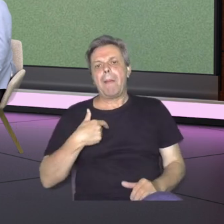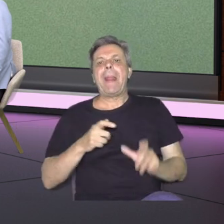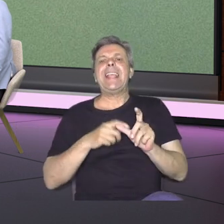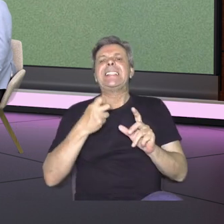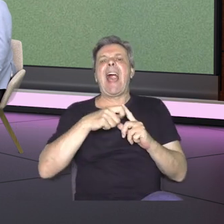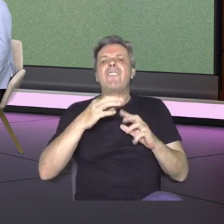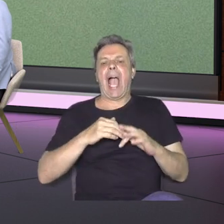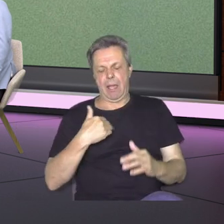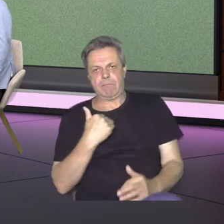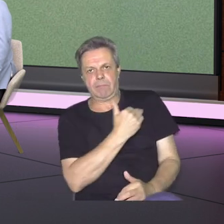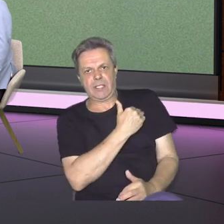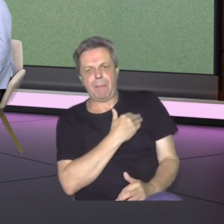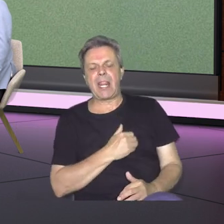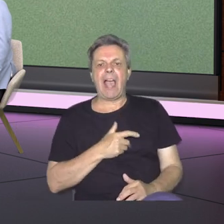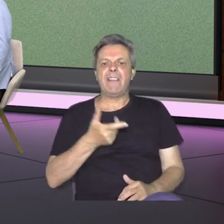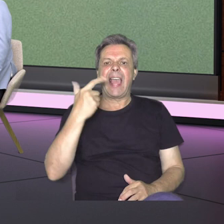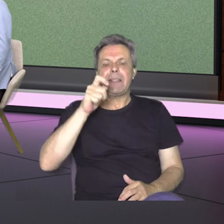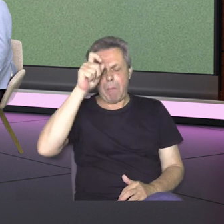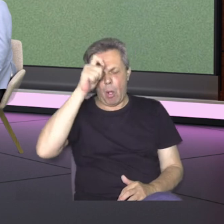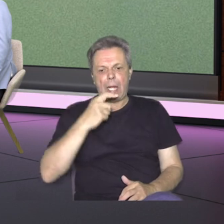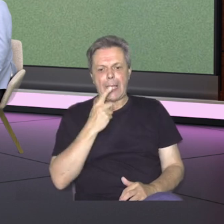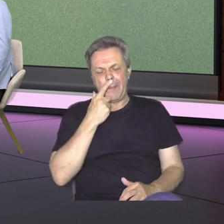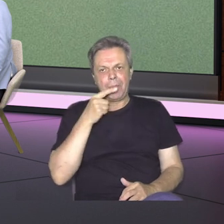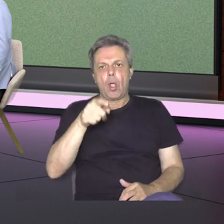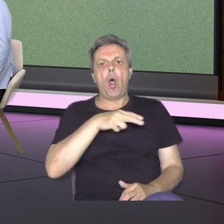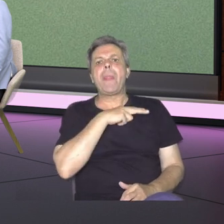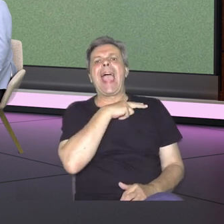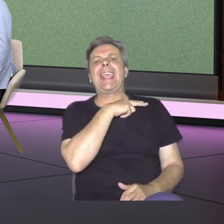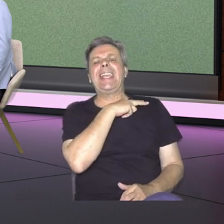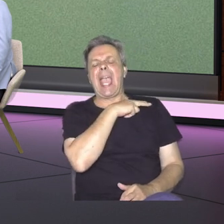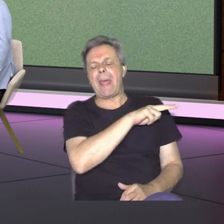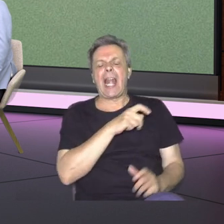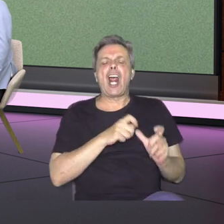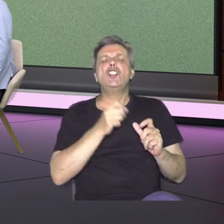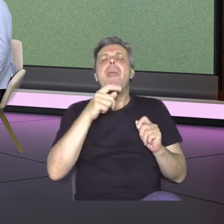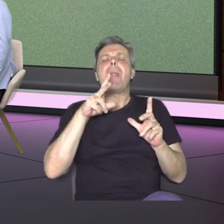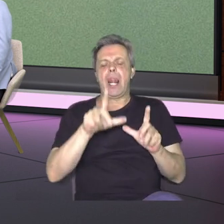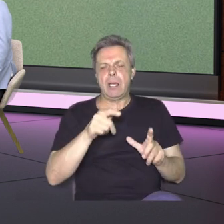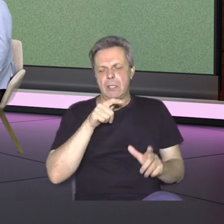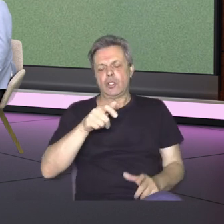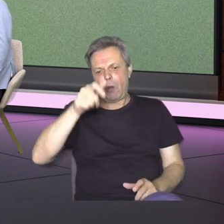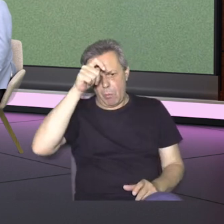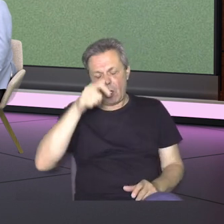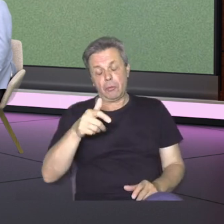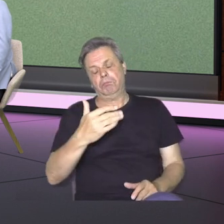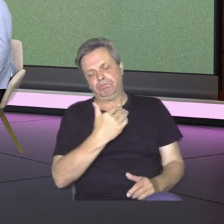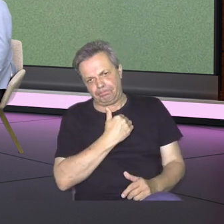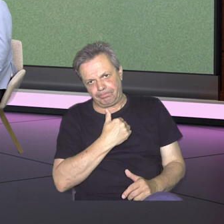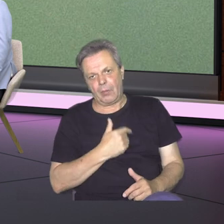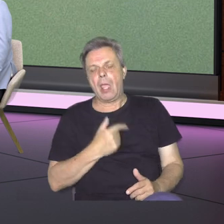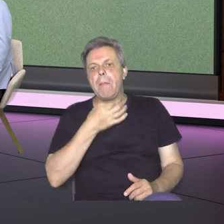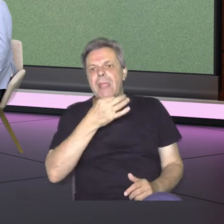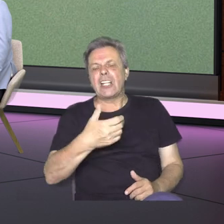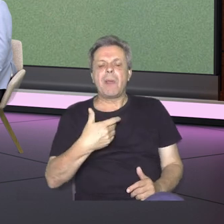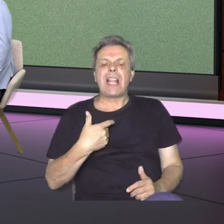Savka Dapčević-Kučar javila iz Beograda. Ona i general Šibl su bili u Beogradu. I meni se javi i